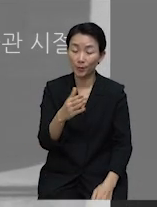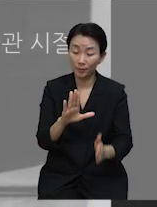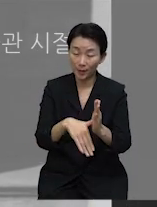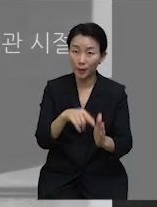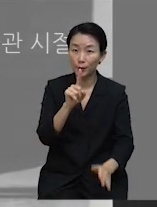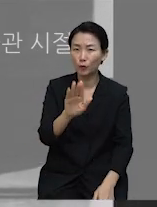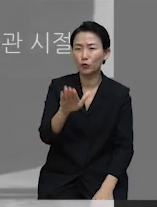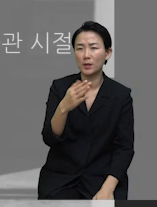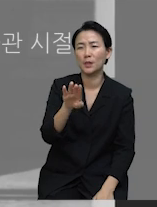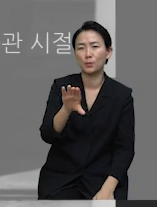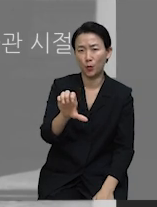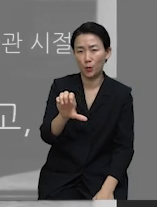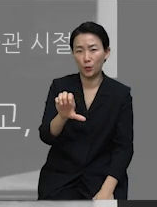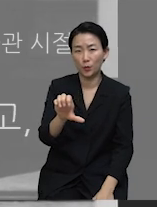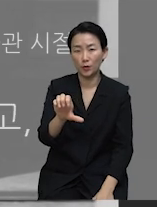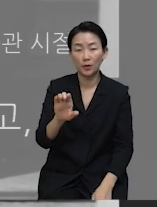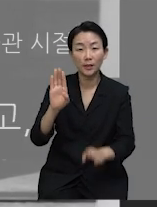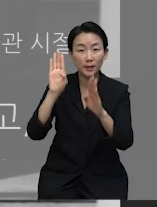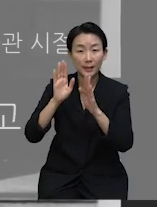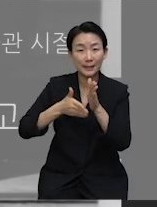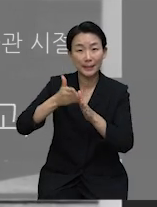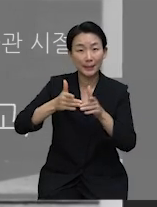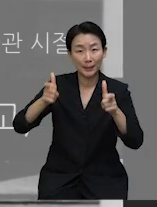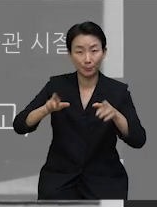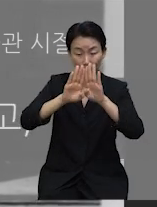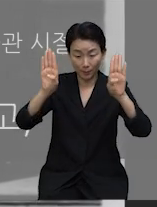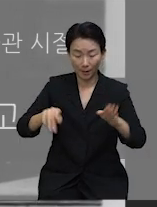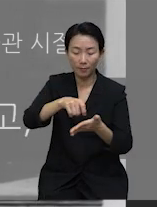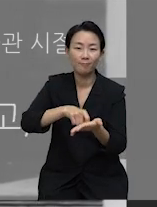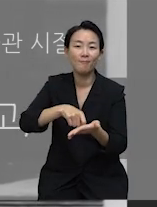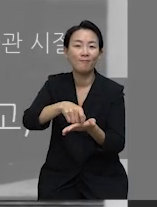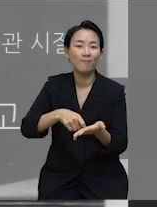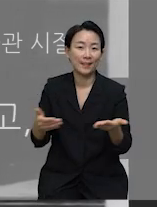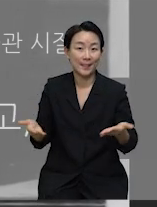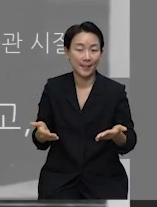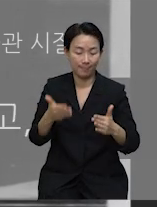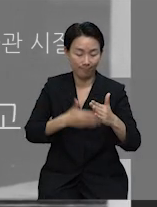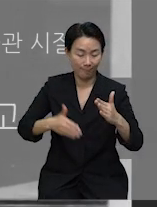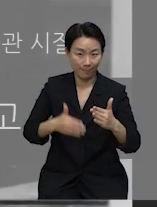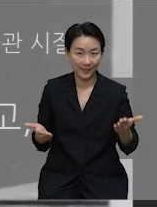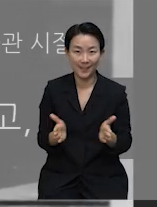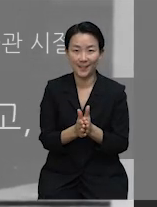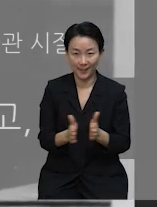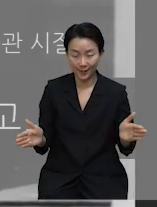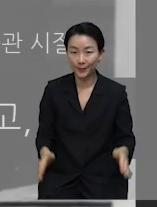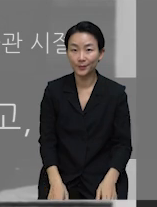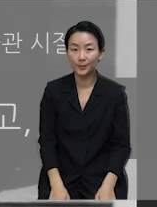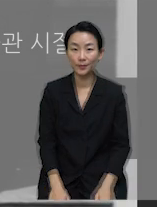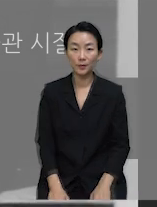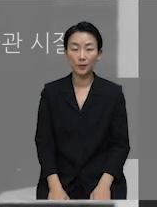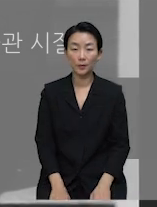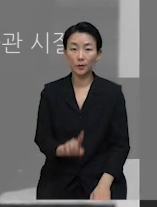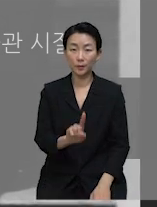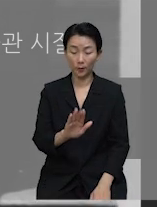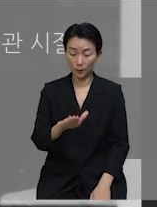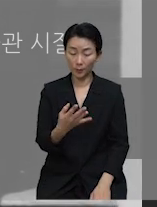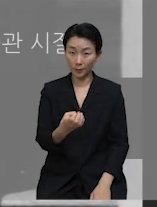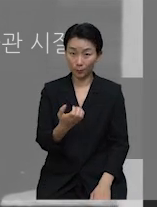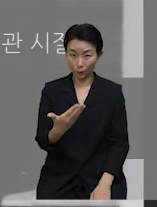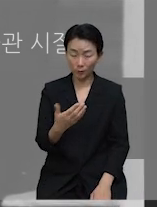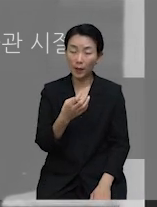되던 1945년에는 개성 시립박물관의 서기가 되어 정식으로 박물관 일을 시작하셨고,